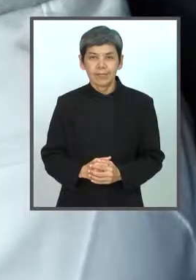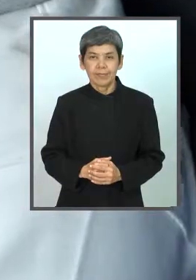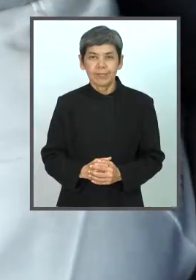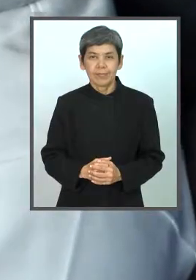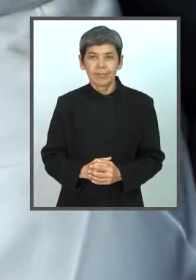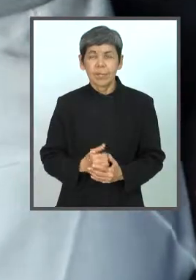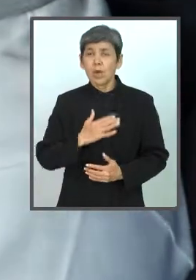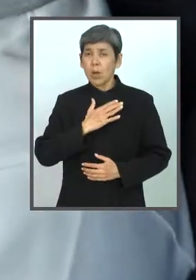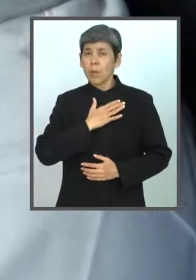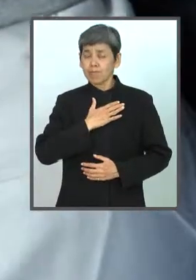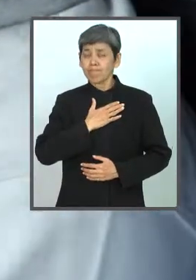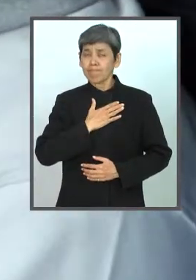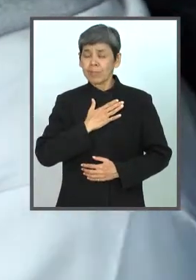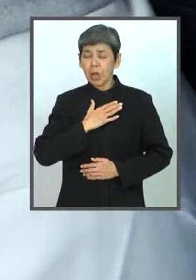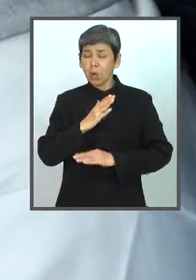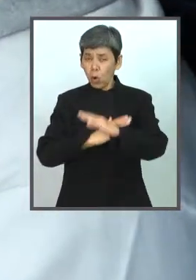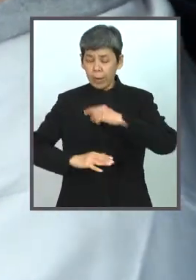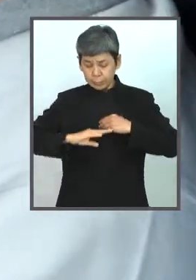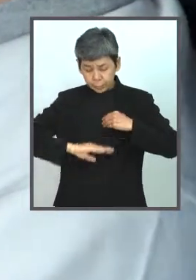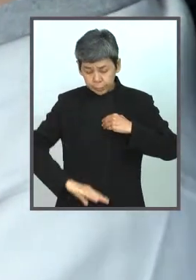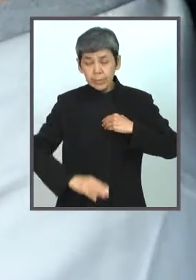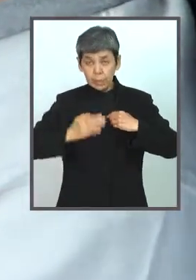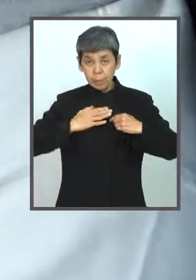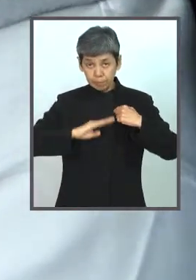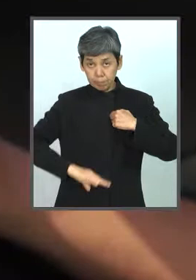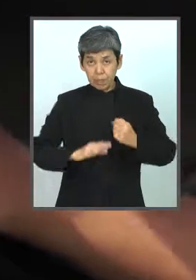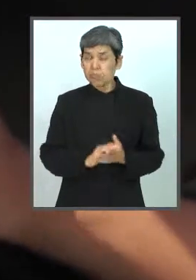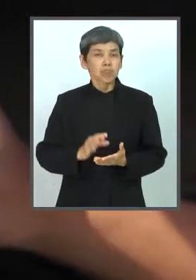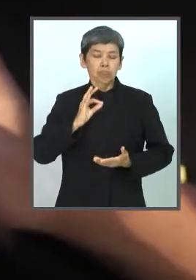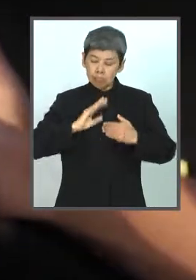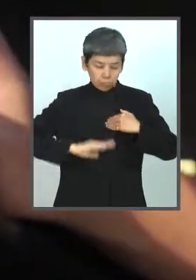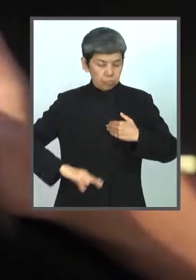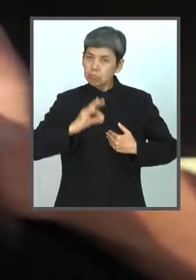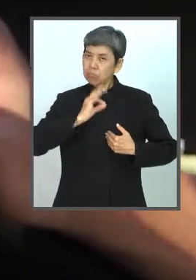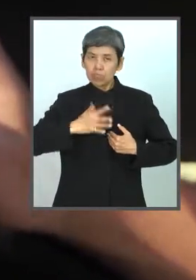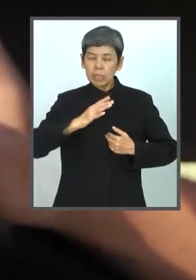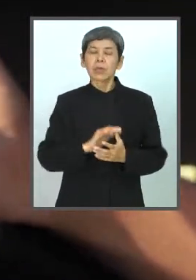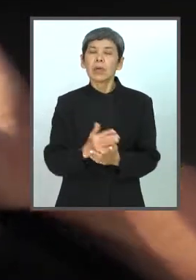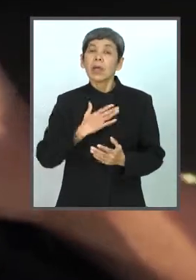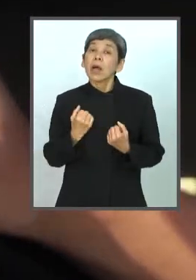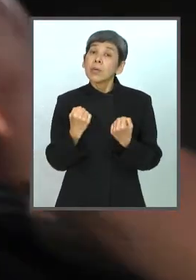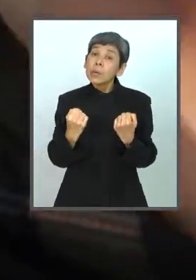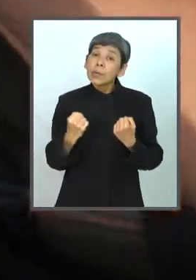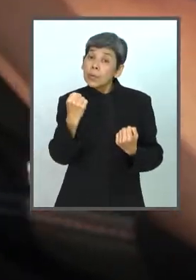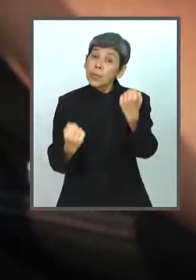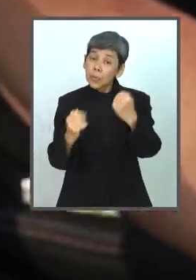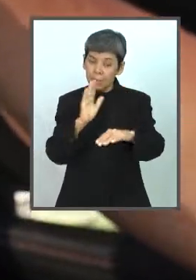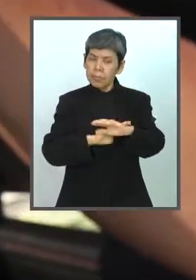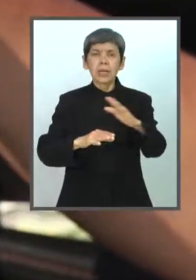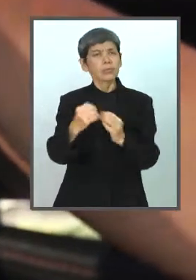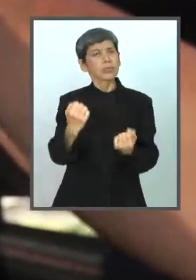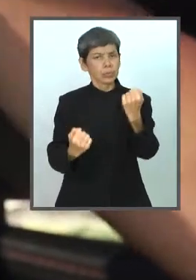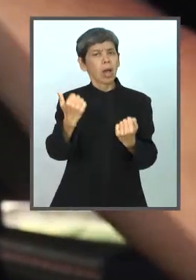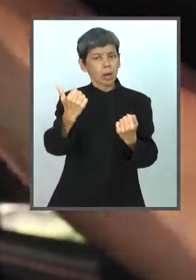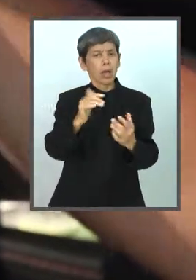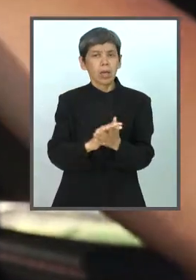คือตัวผมเองเนี่ยผมพิการท่อนล่างนะตั้งแต่เอวลงไปก็ไม่มีความรู้สึกนะครับอันนี้เวลาขับรถก็ยังใช้มือปกติขับร